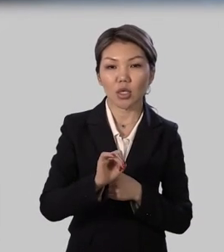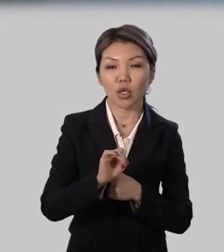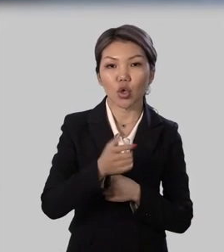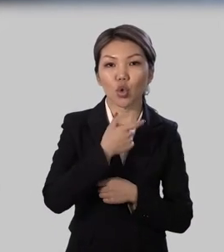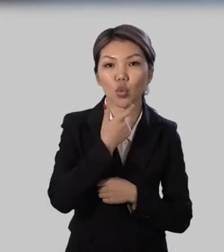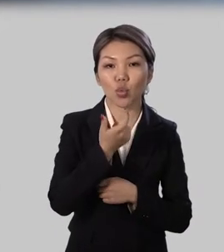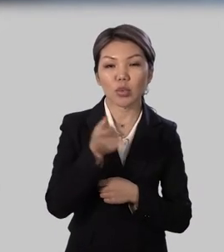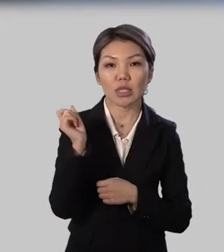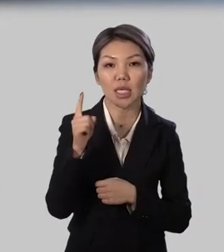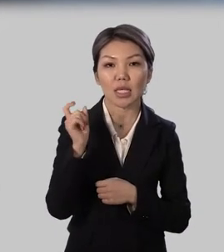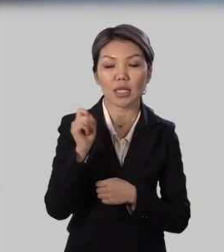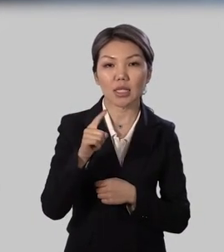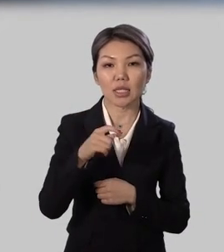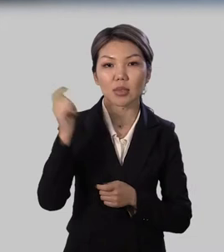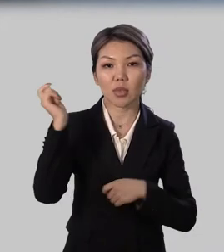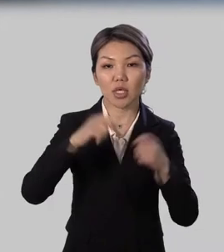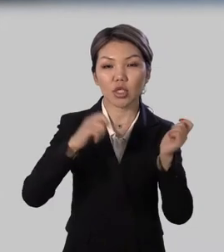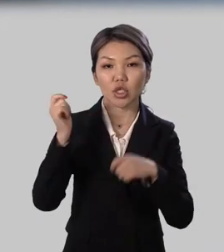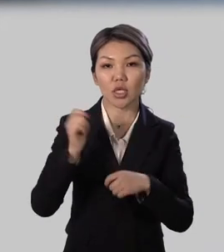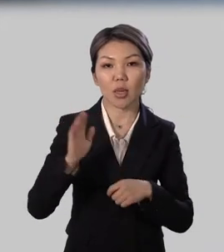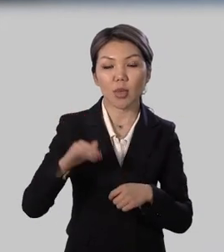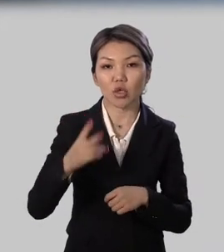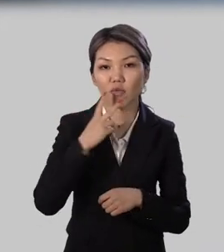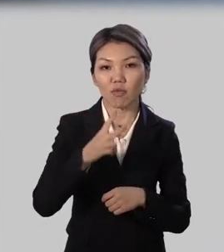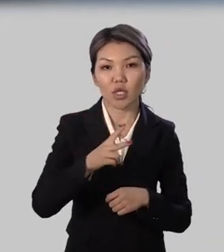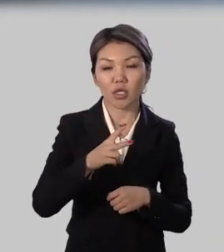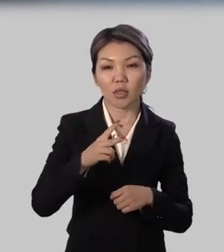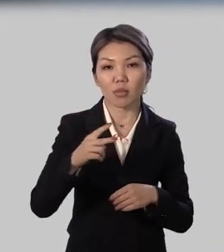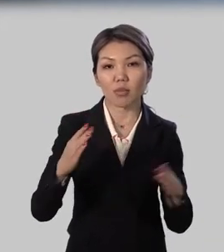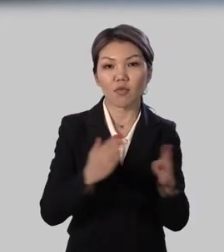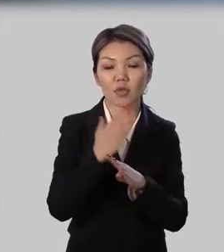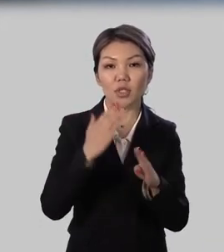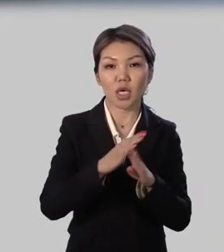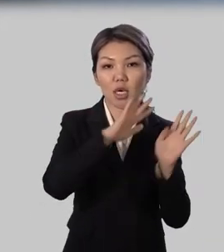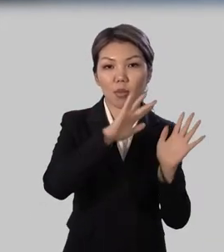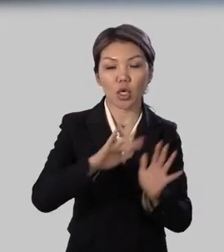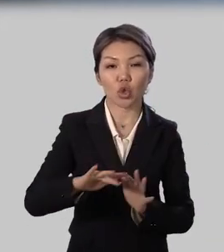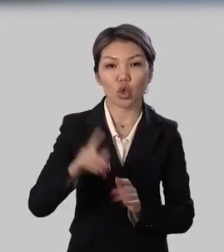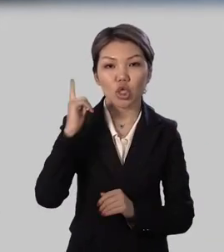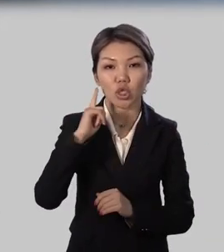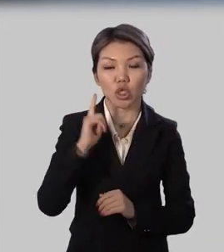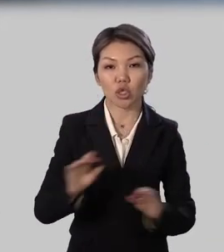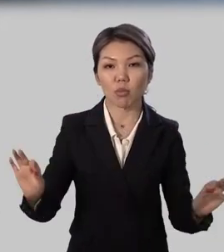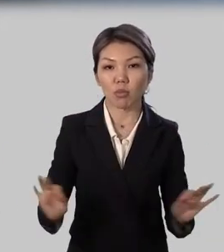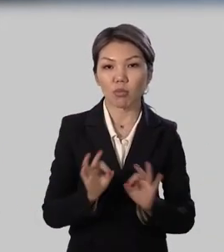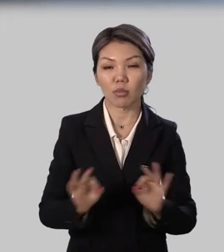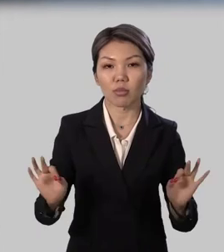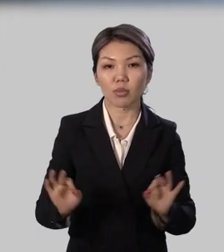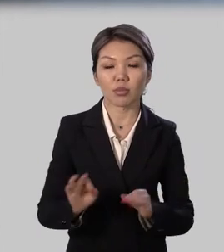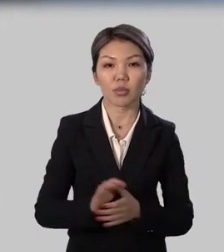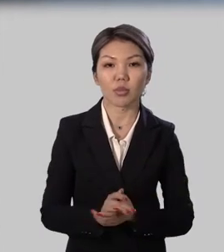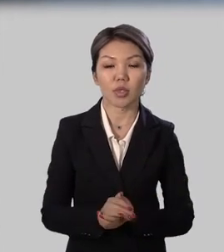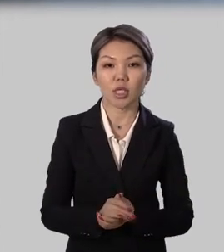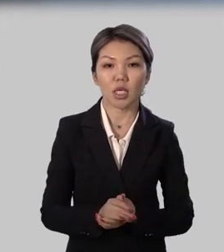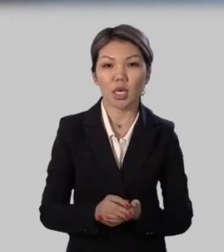чуть дальше видим с горы бегущий поток слышим и вашу и птичий гам в лесу и